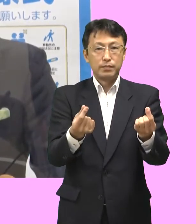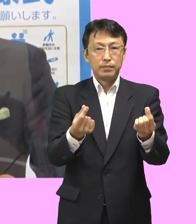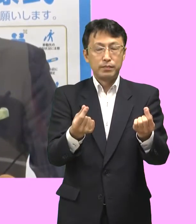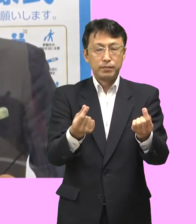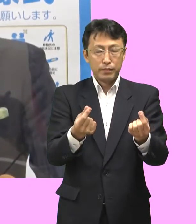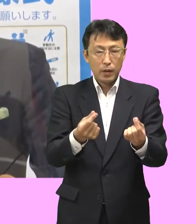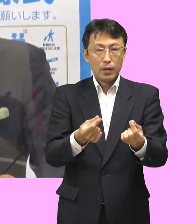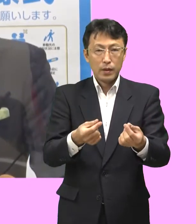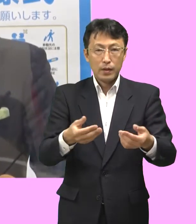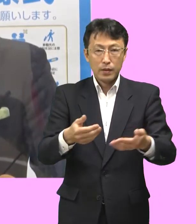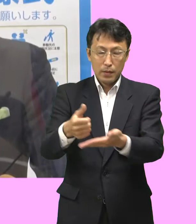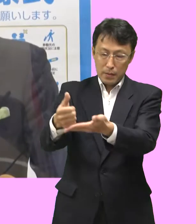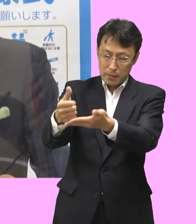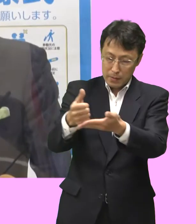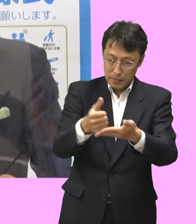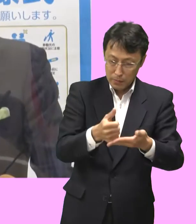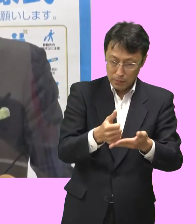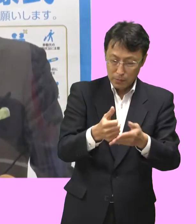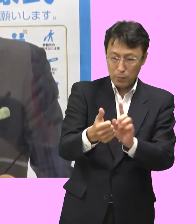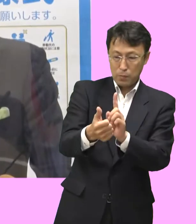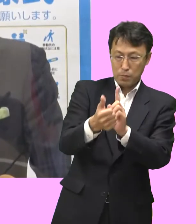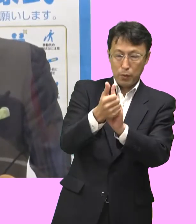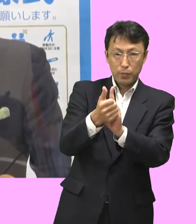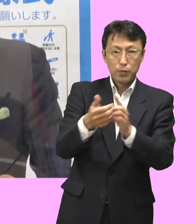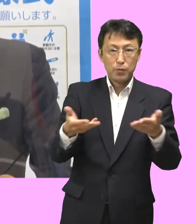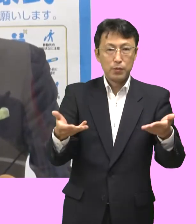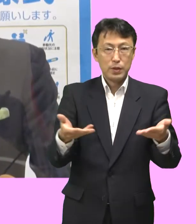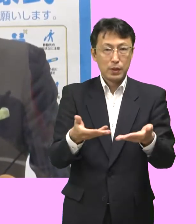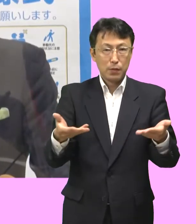接客業務はやっておりませんので、